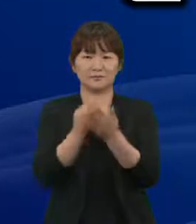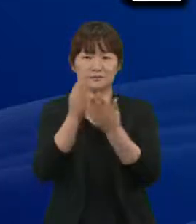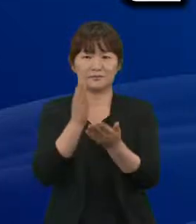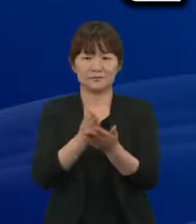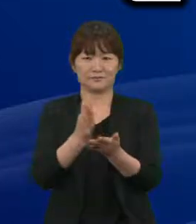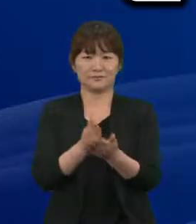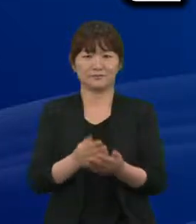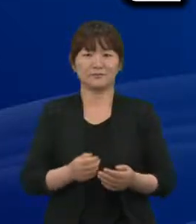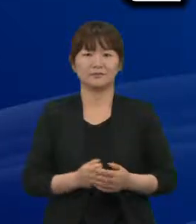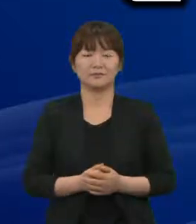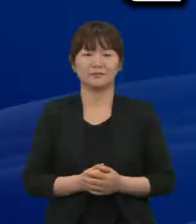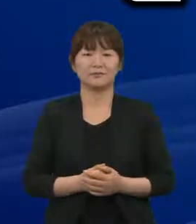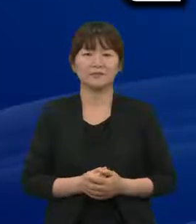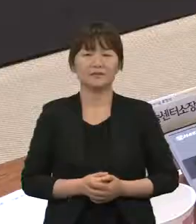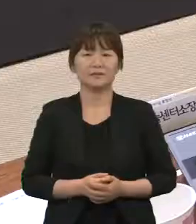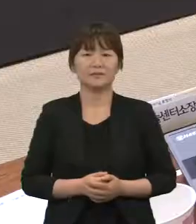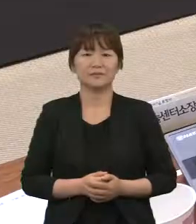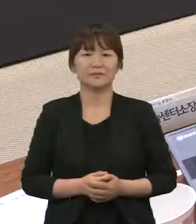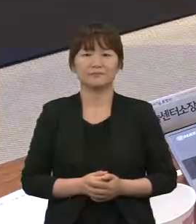간추린 소식입니다.